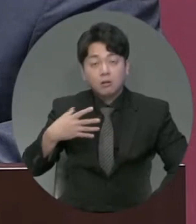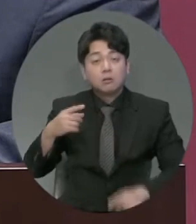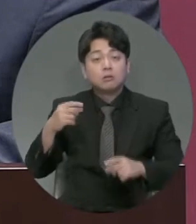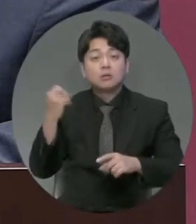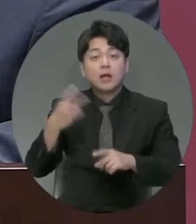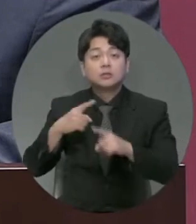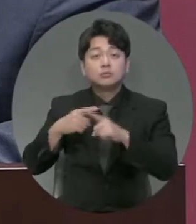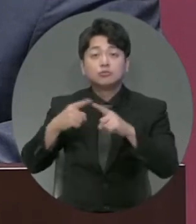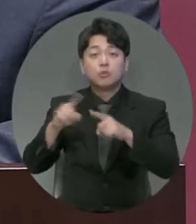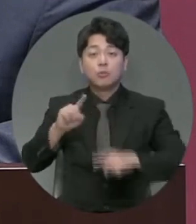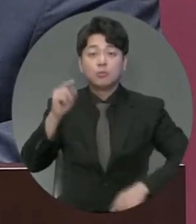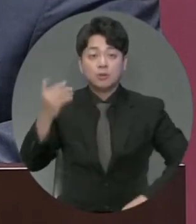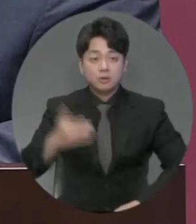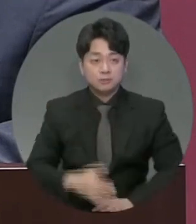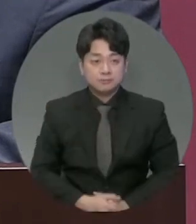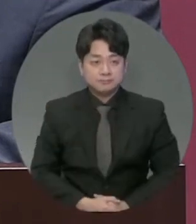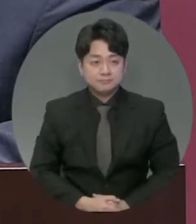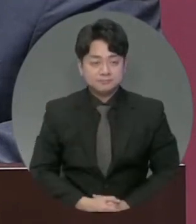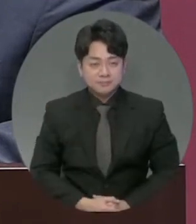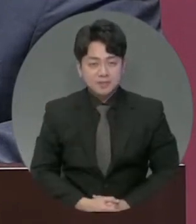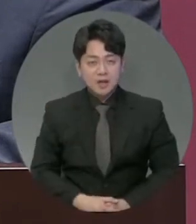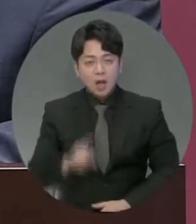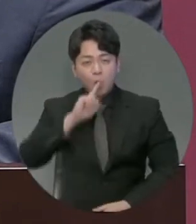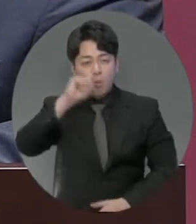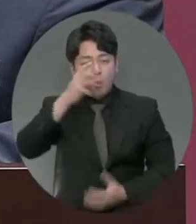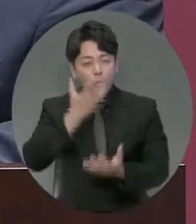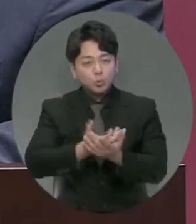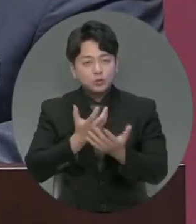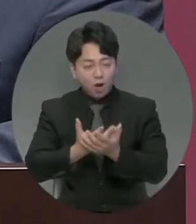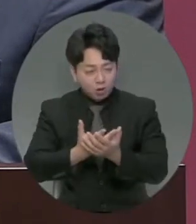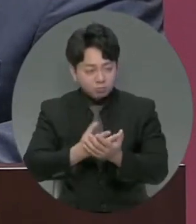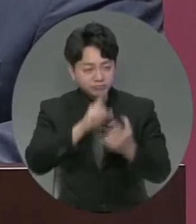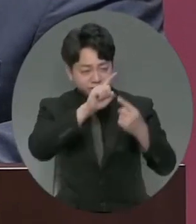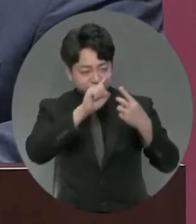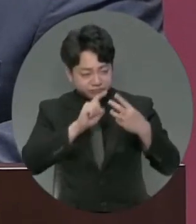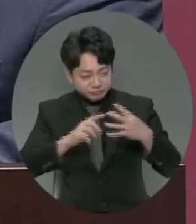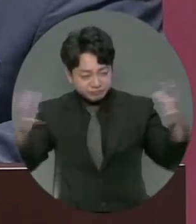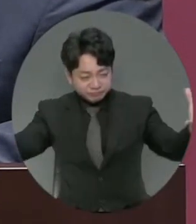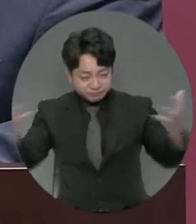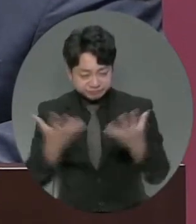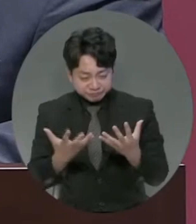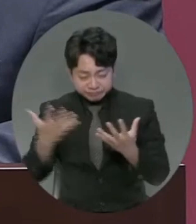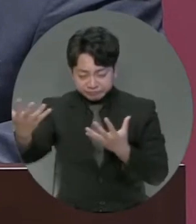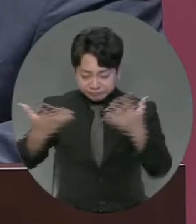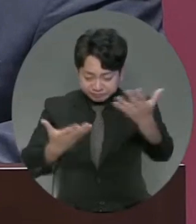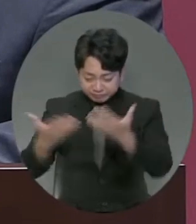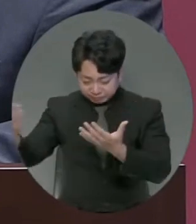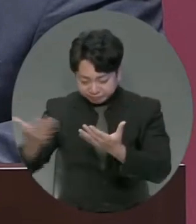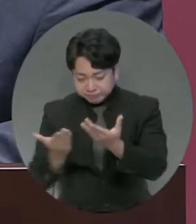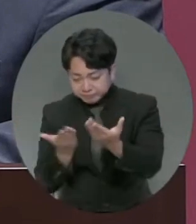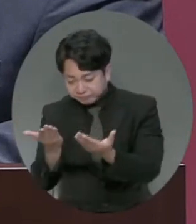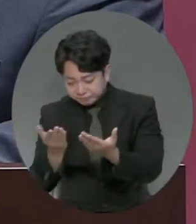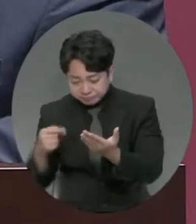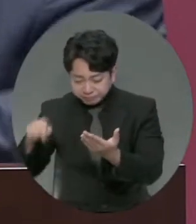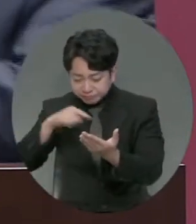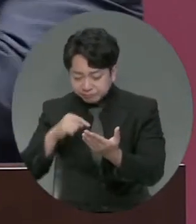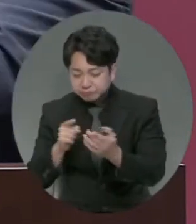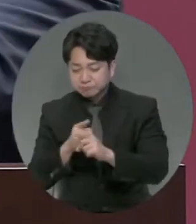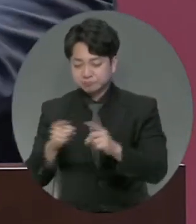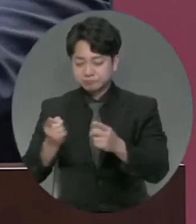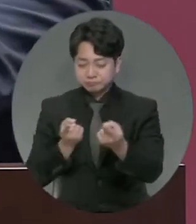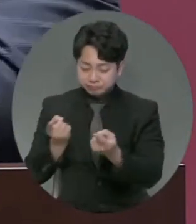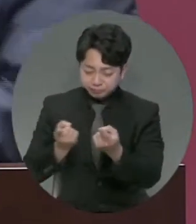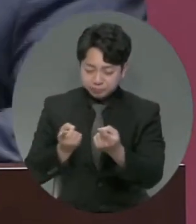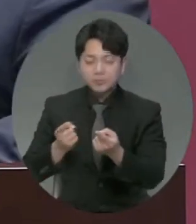보고서를 다 종합해서 다시 사실관계를 하나하나 따져보고 그렇게 해서 그 당시에 월북했다라고 하는 것은 근거가 없다 이렇게 본